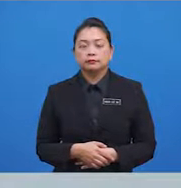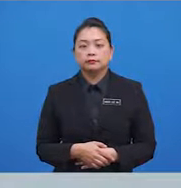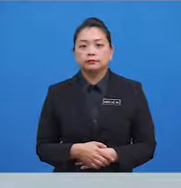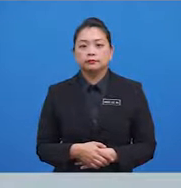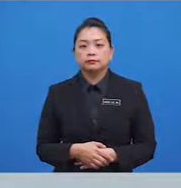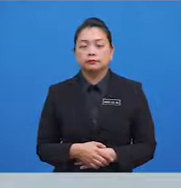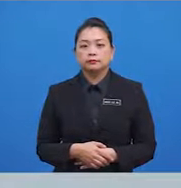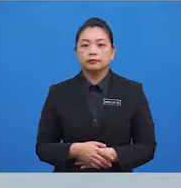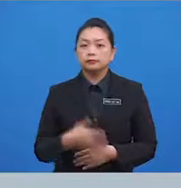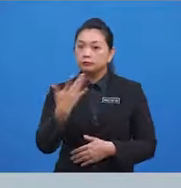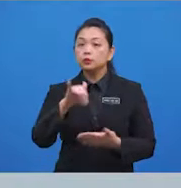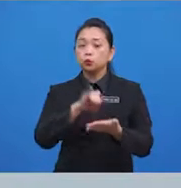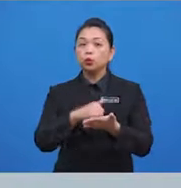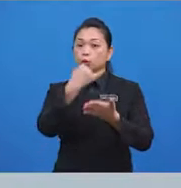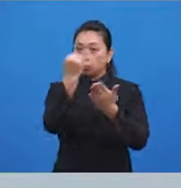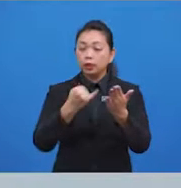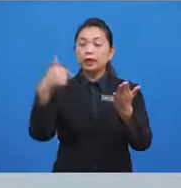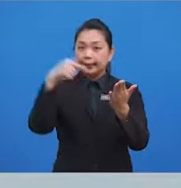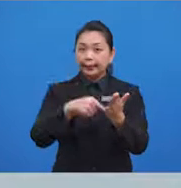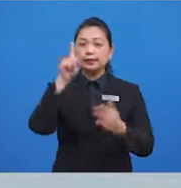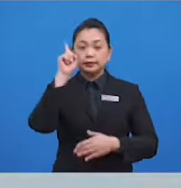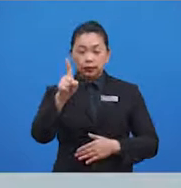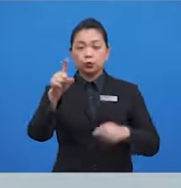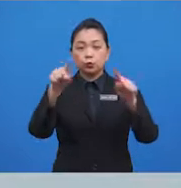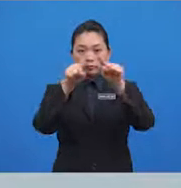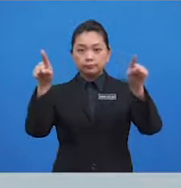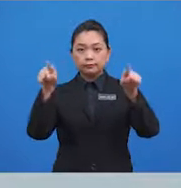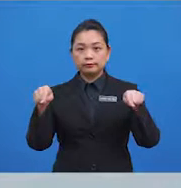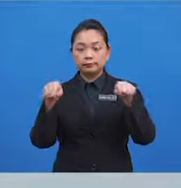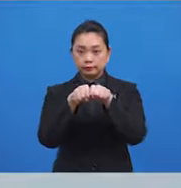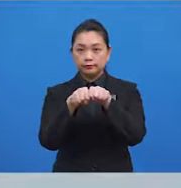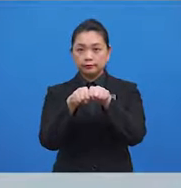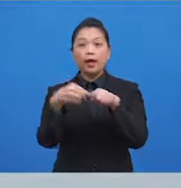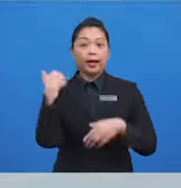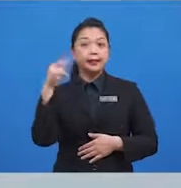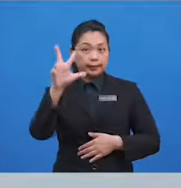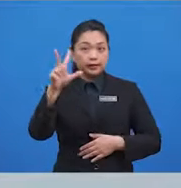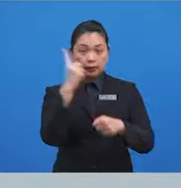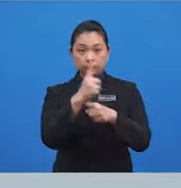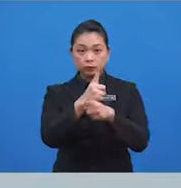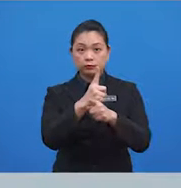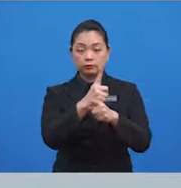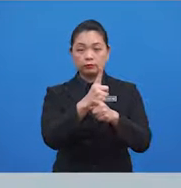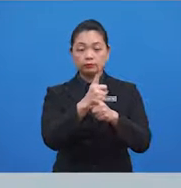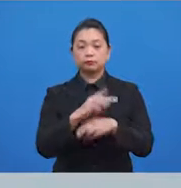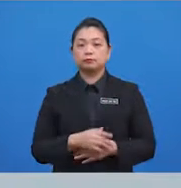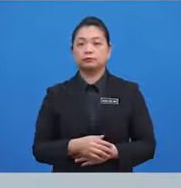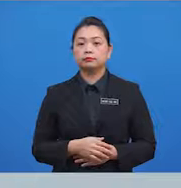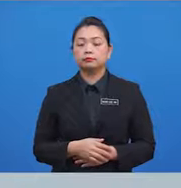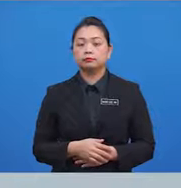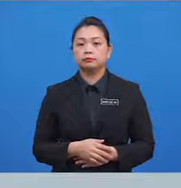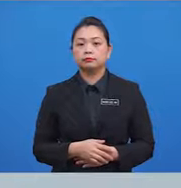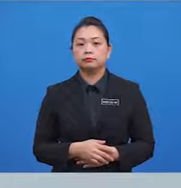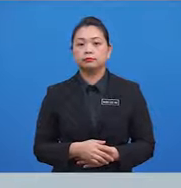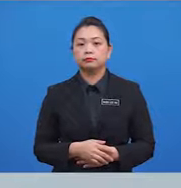Seterusnya, kita lukis segi empat tepat yang ketiga dengan ukuran panjang 6 cm dan lebar